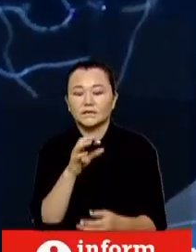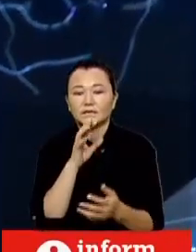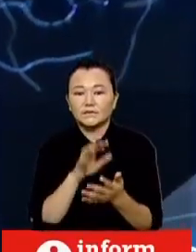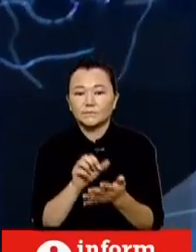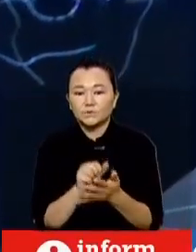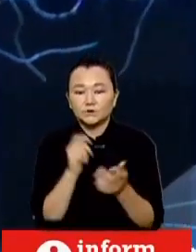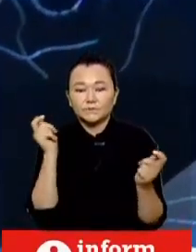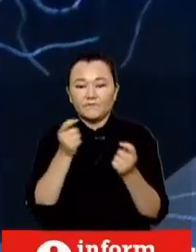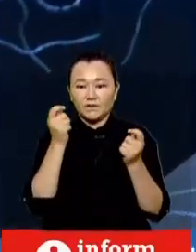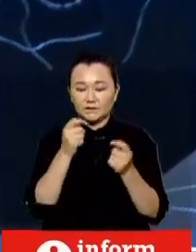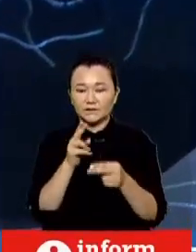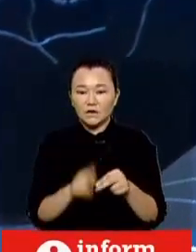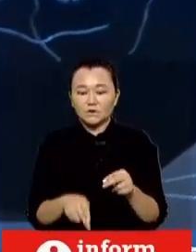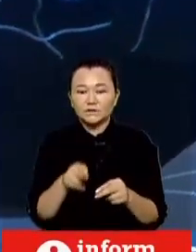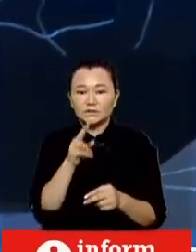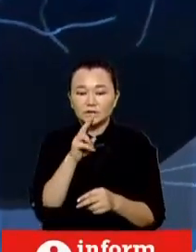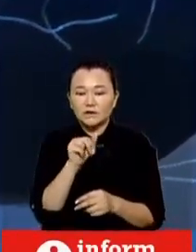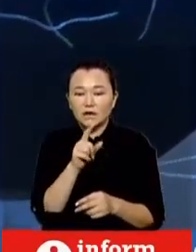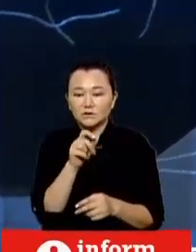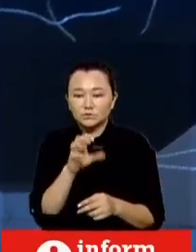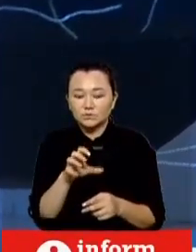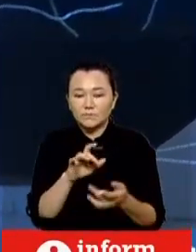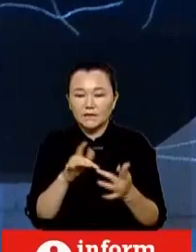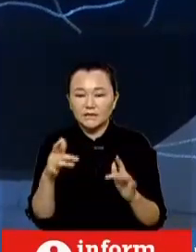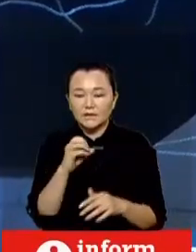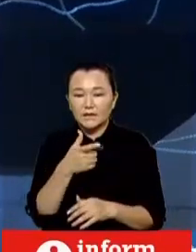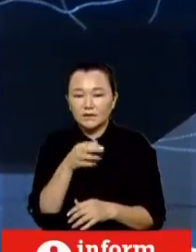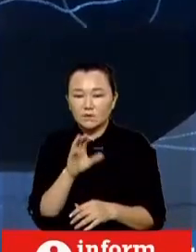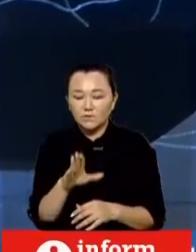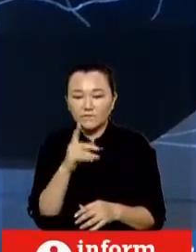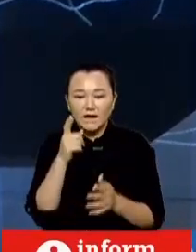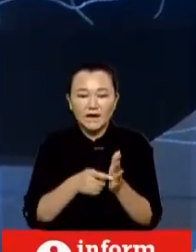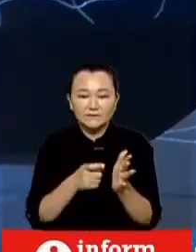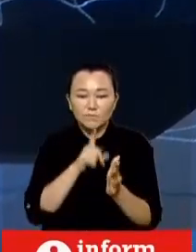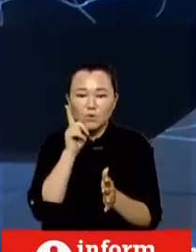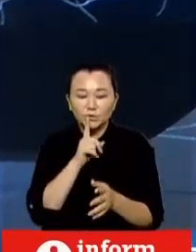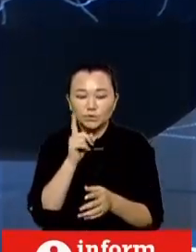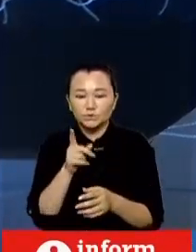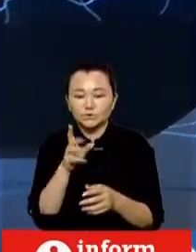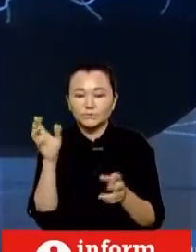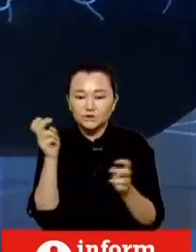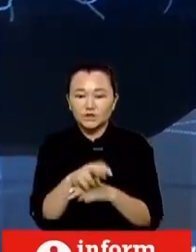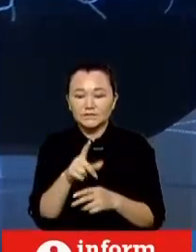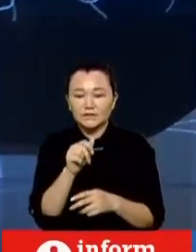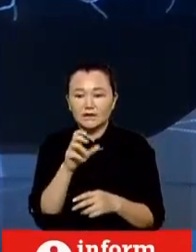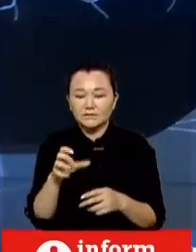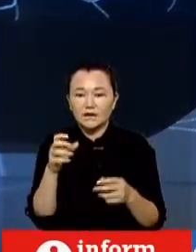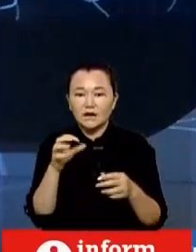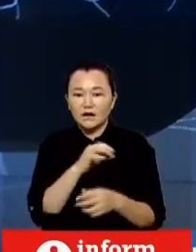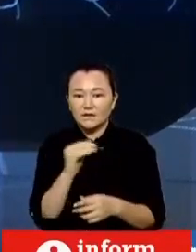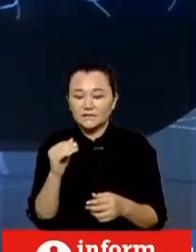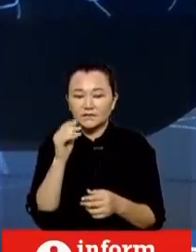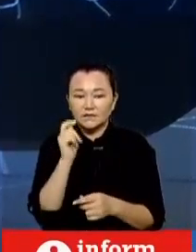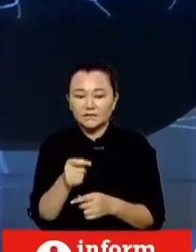Испорченной свадьбой закончился казус с порталом ЕГОВ. Карагандинские молодожены явились в ЗАГС в официально назначенную